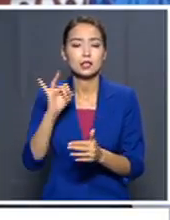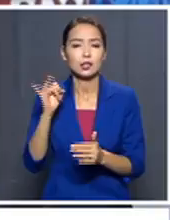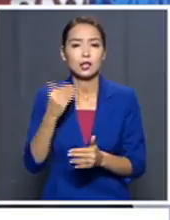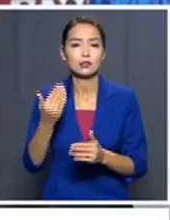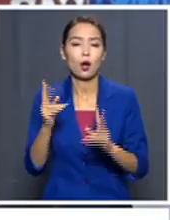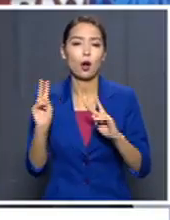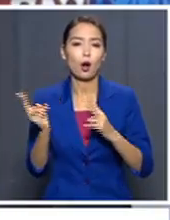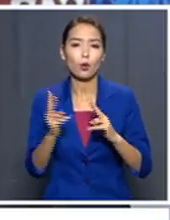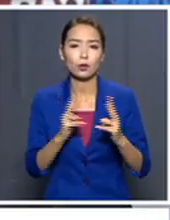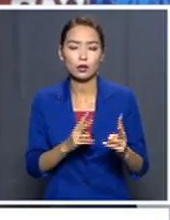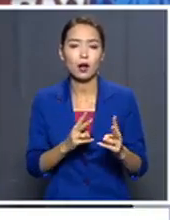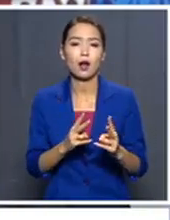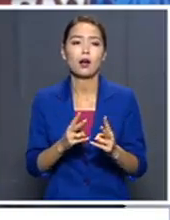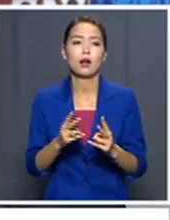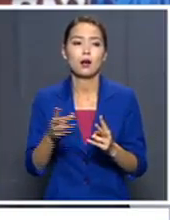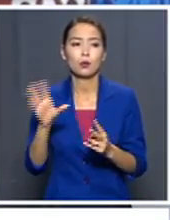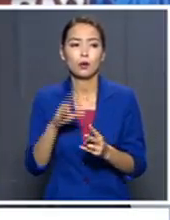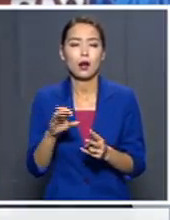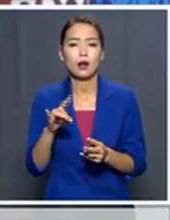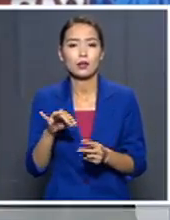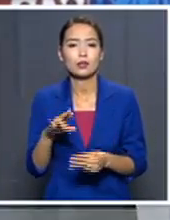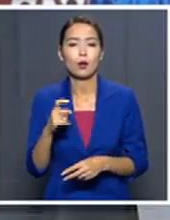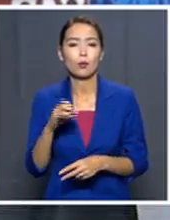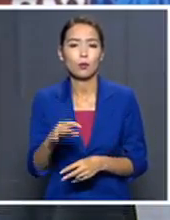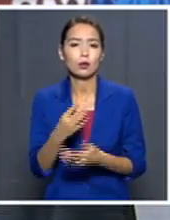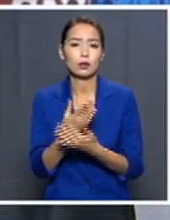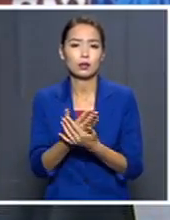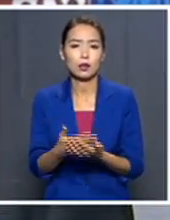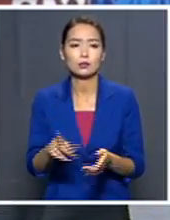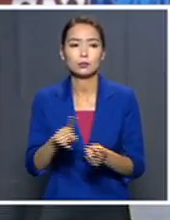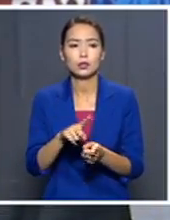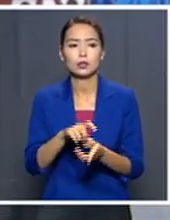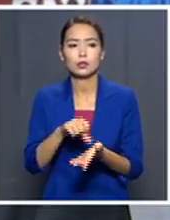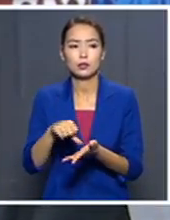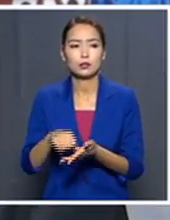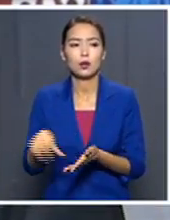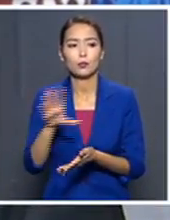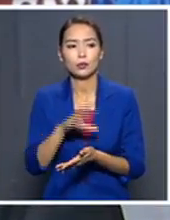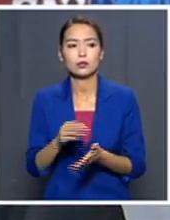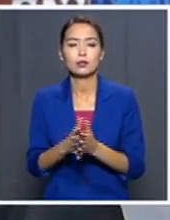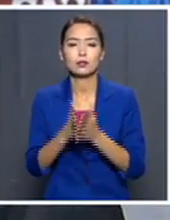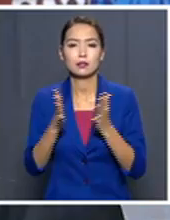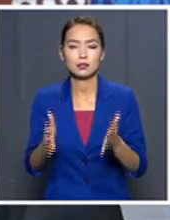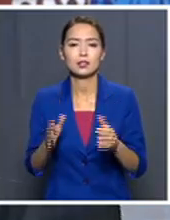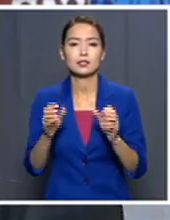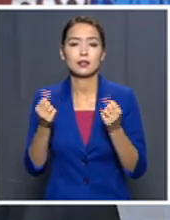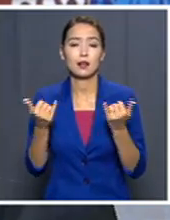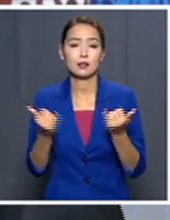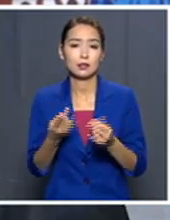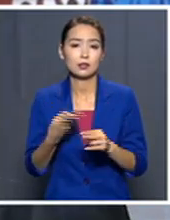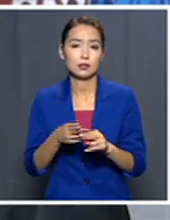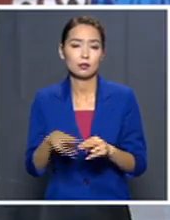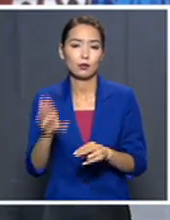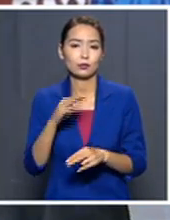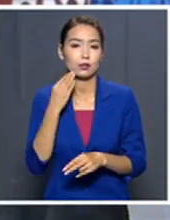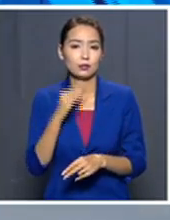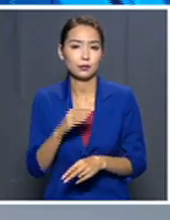хореография, ария, трио, хор арқылы кейіпкерлер өзінің ішіндегі сезімдерін жақсы